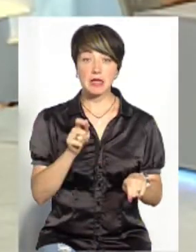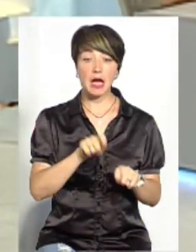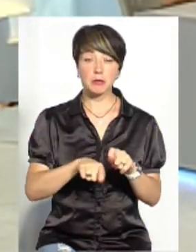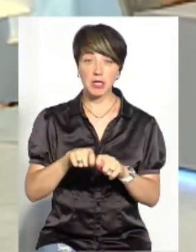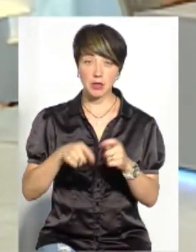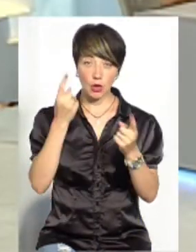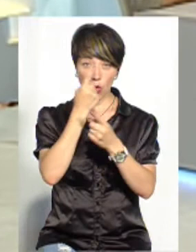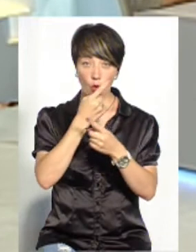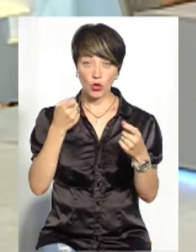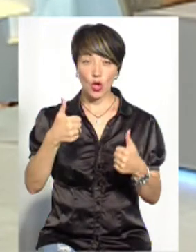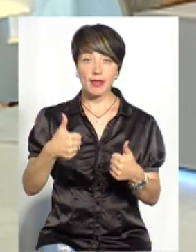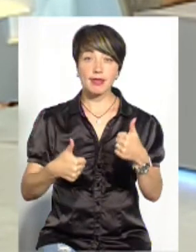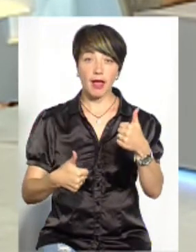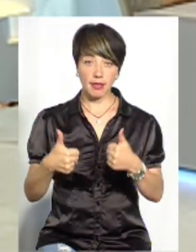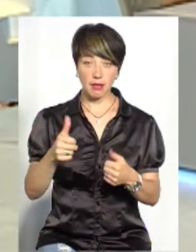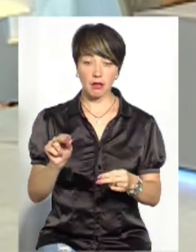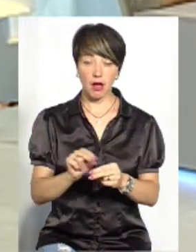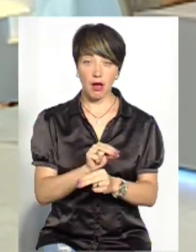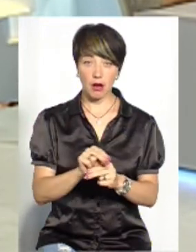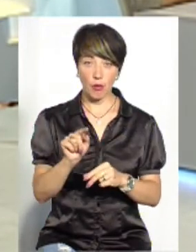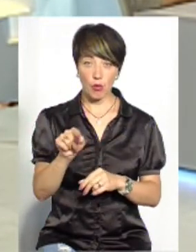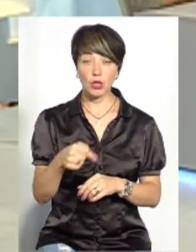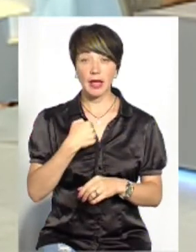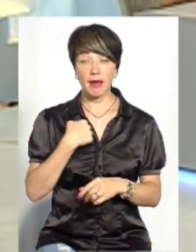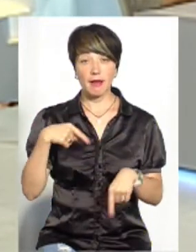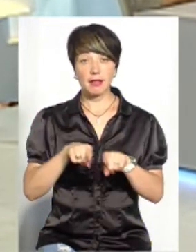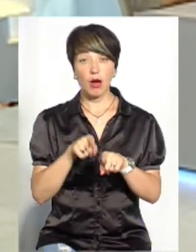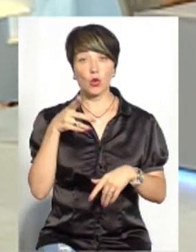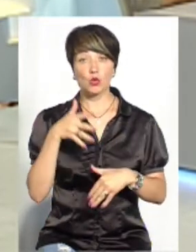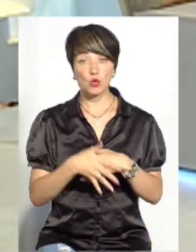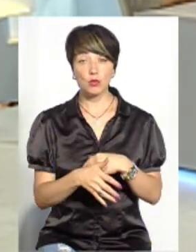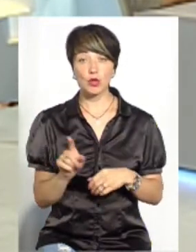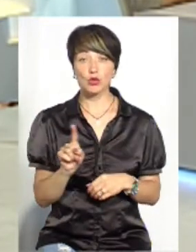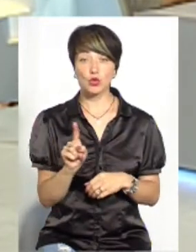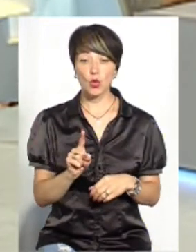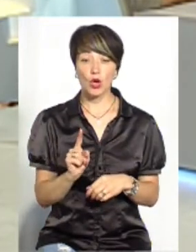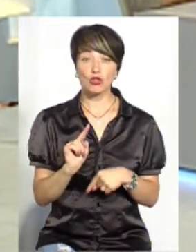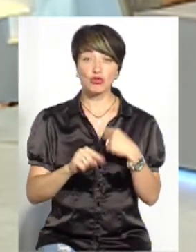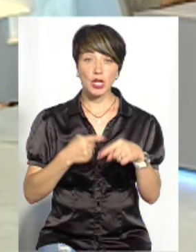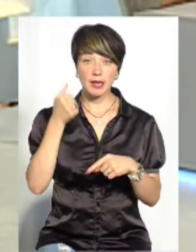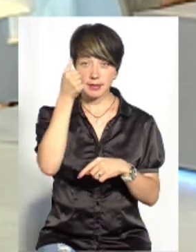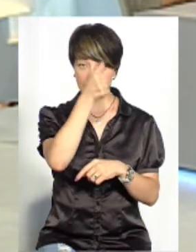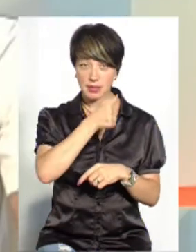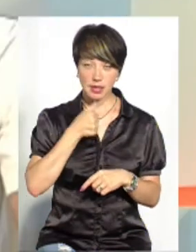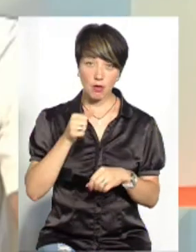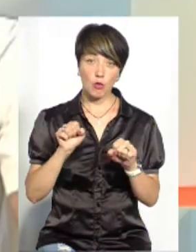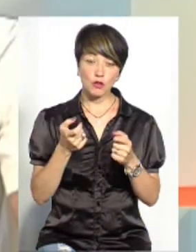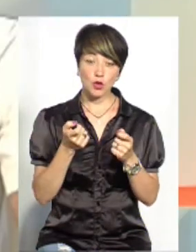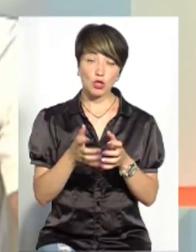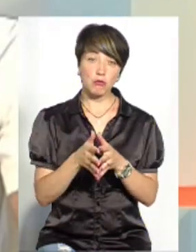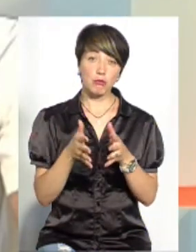експертизи буде оголошено тендер. Я так розумію, що десь через рік, можливо, трошки